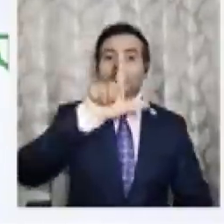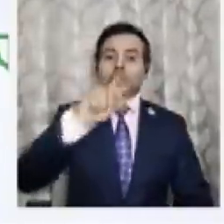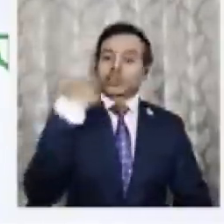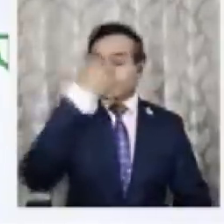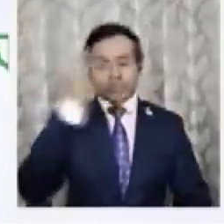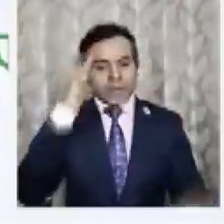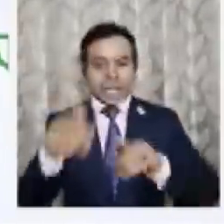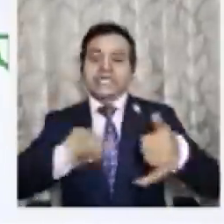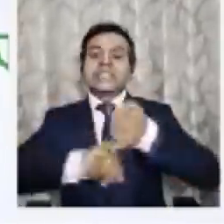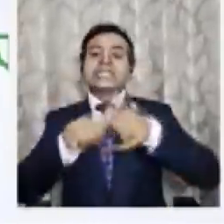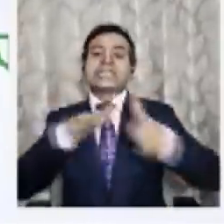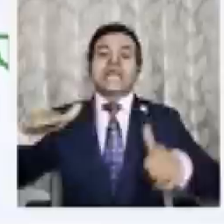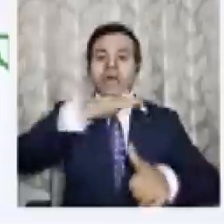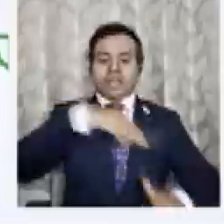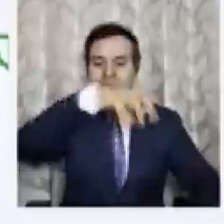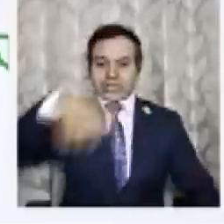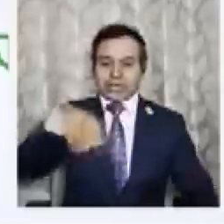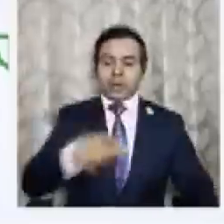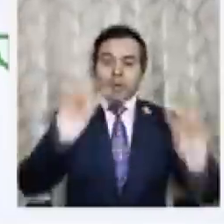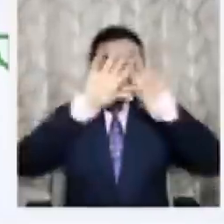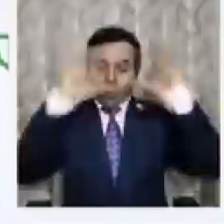পর্যন্ত 9,970 জন।